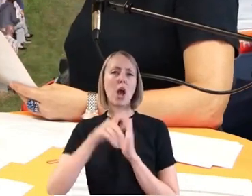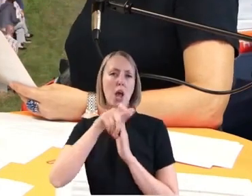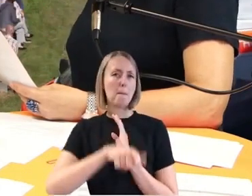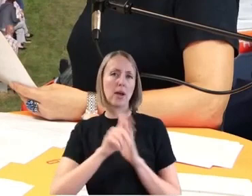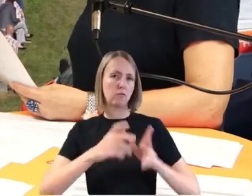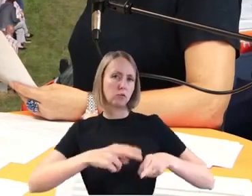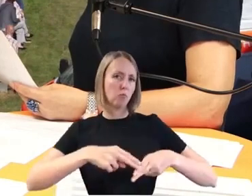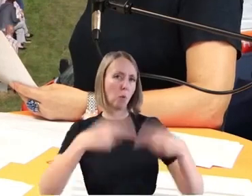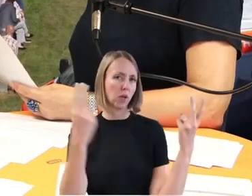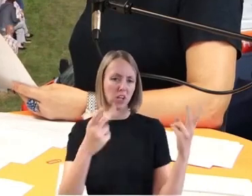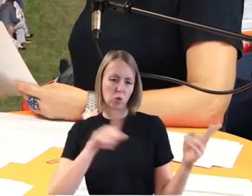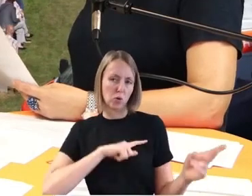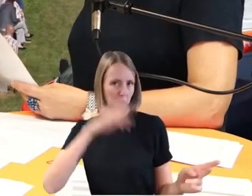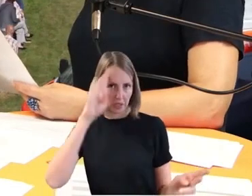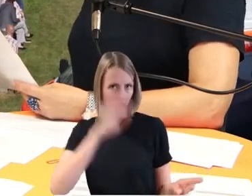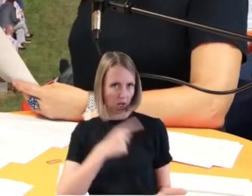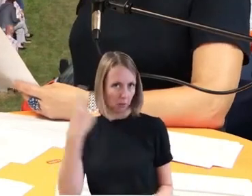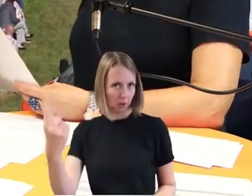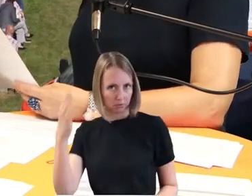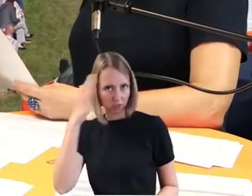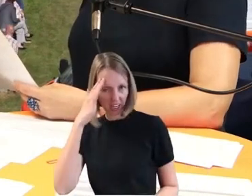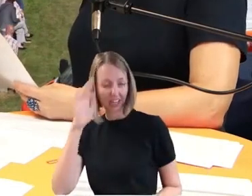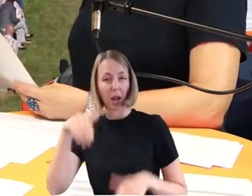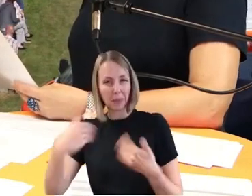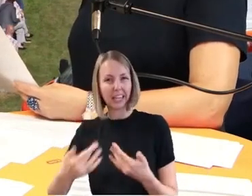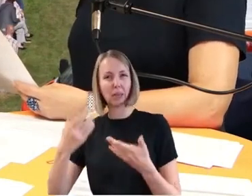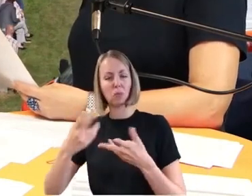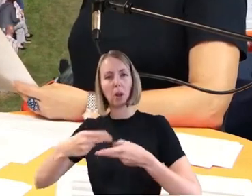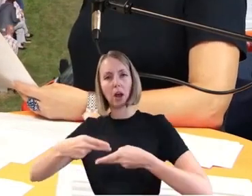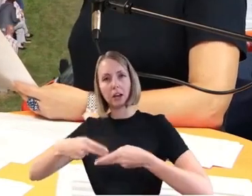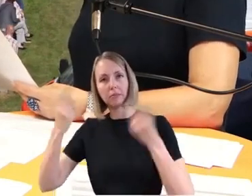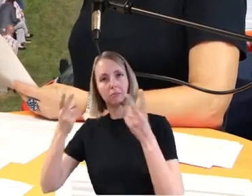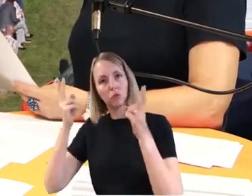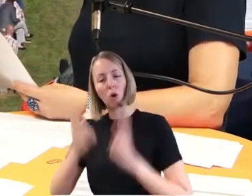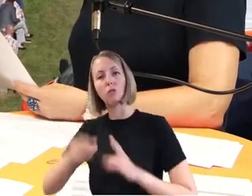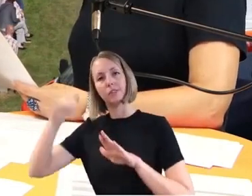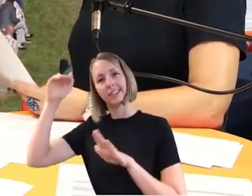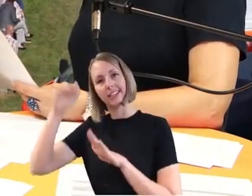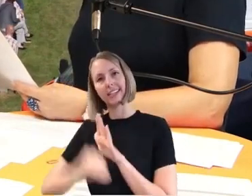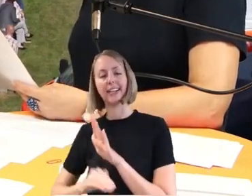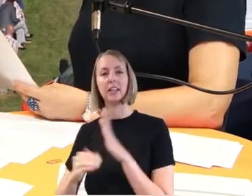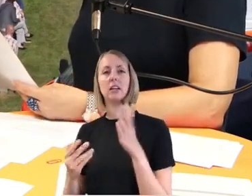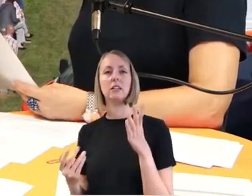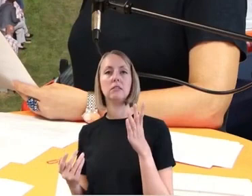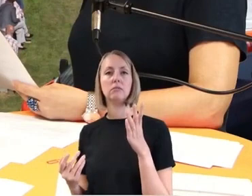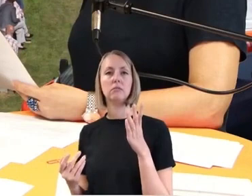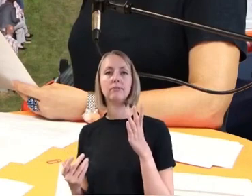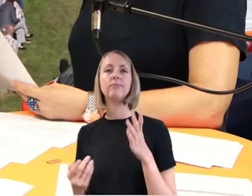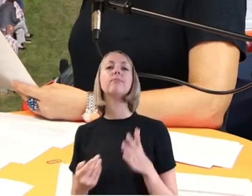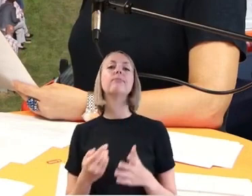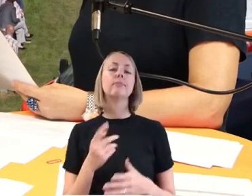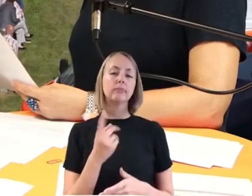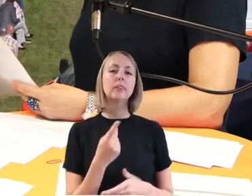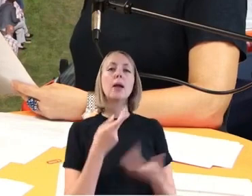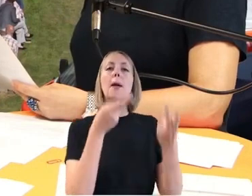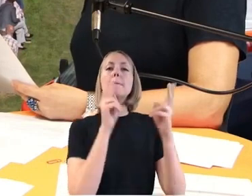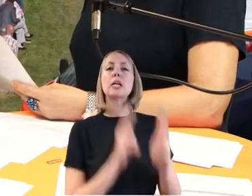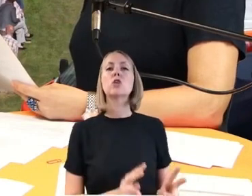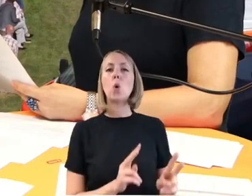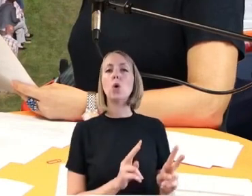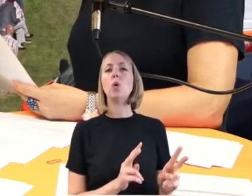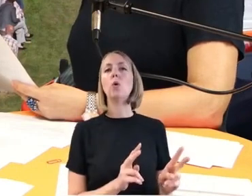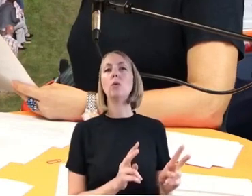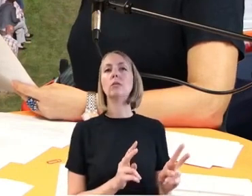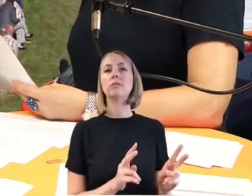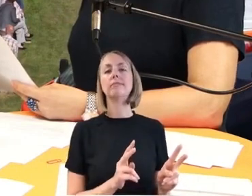wahrscheinlich, aber sonst recht wenig. Können Sie dazu was sagen aus Sicht des BBK? Ja, die Betreuung gehört